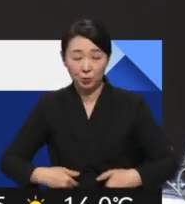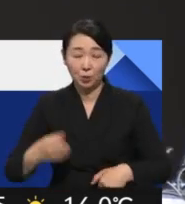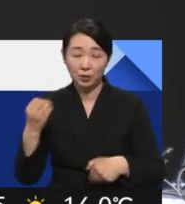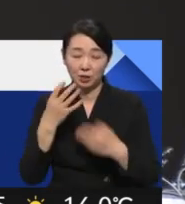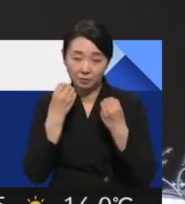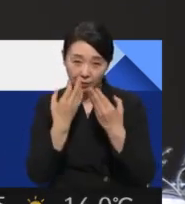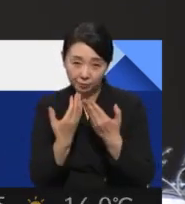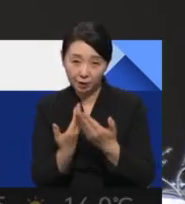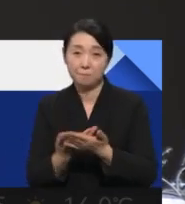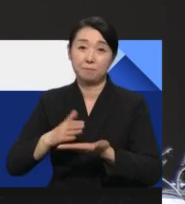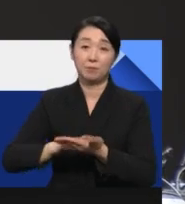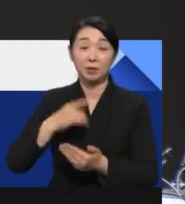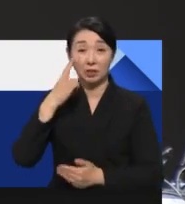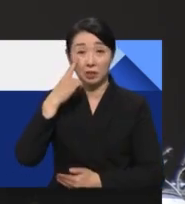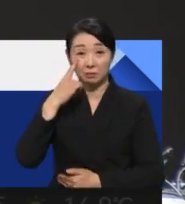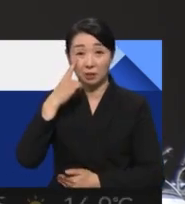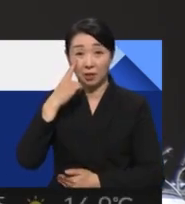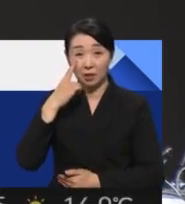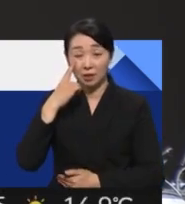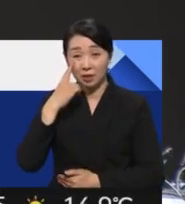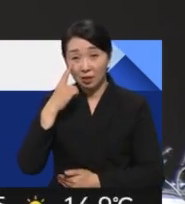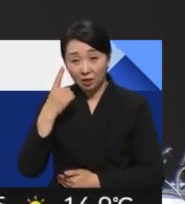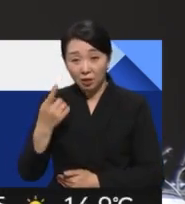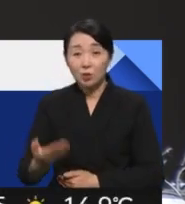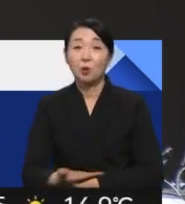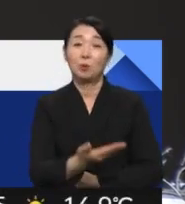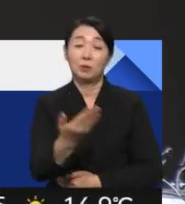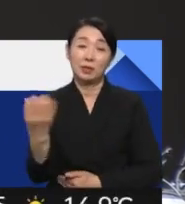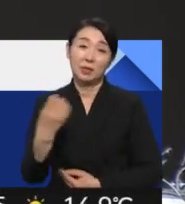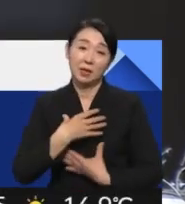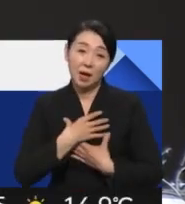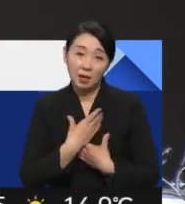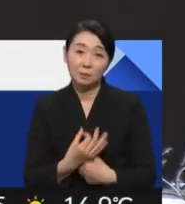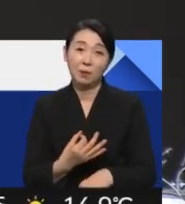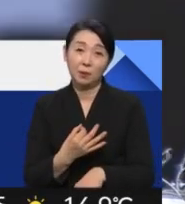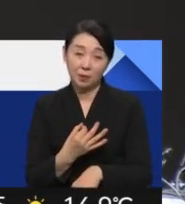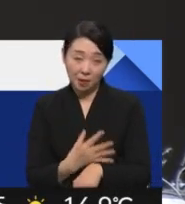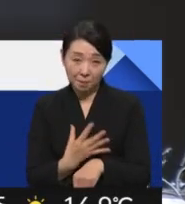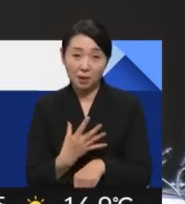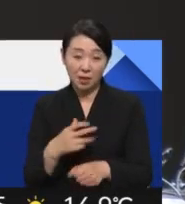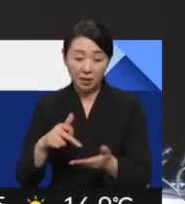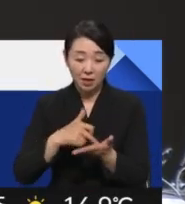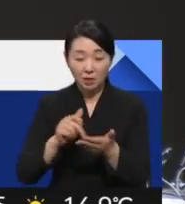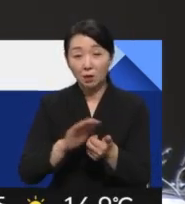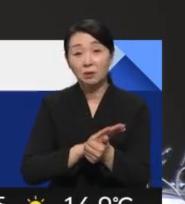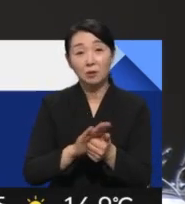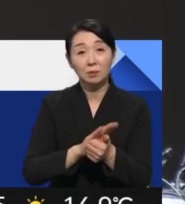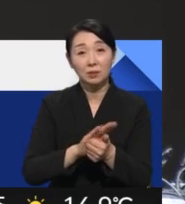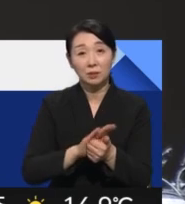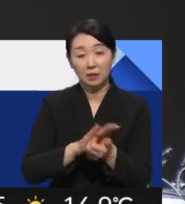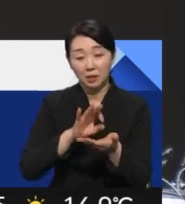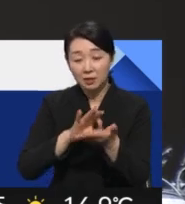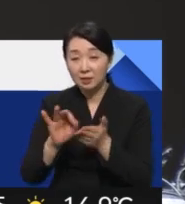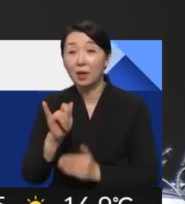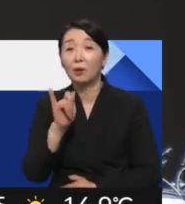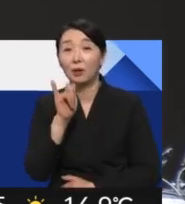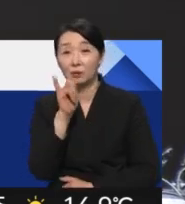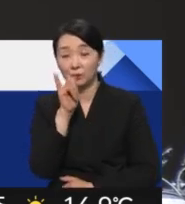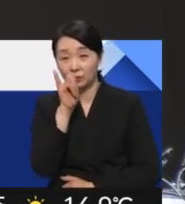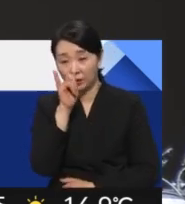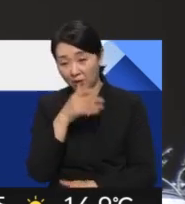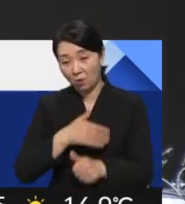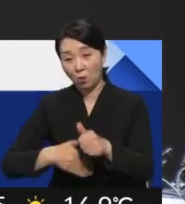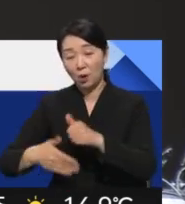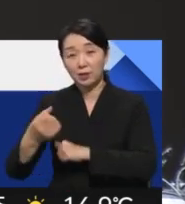쇄신하겠습니다. 이용자분들께서 다시 안심하고 편리하게 카카오 서비스를 사용하실 수 있는